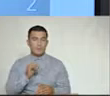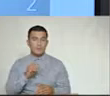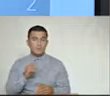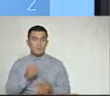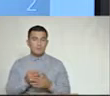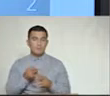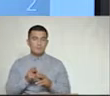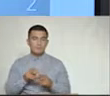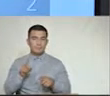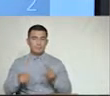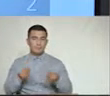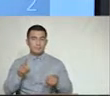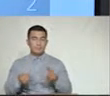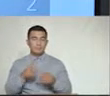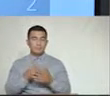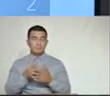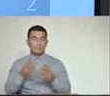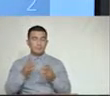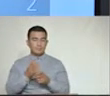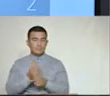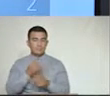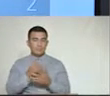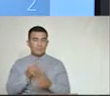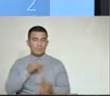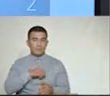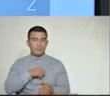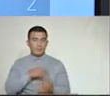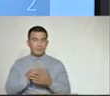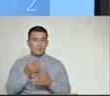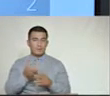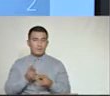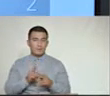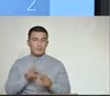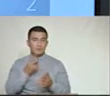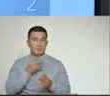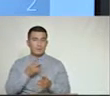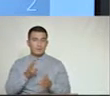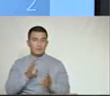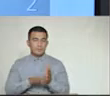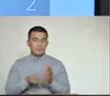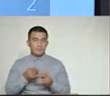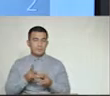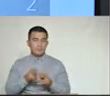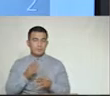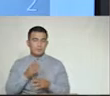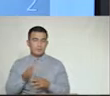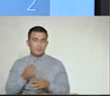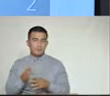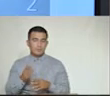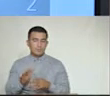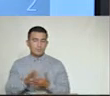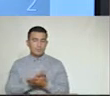gelmageldan qisqarishi tufayli organizmda hosil bo'lgan keraksiz mahsulotlar tashqariga